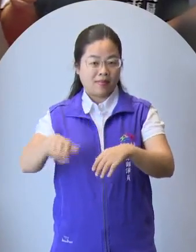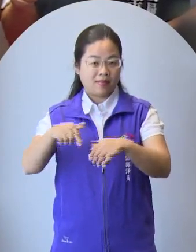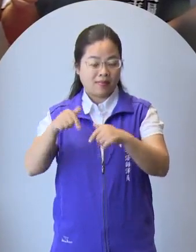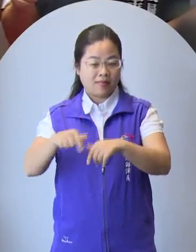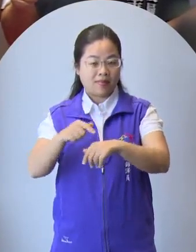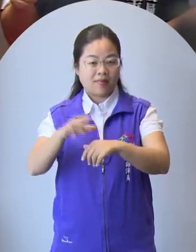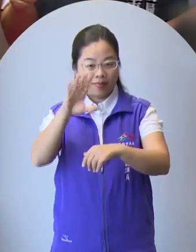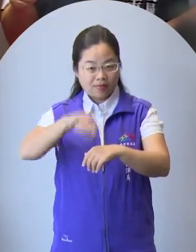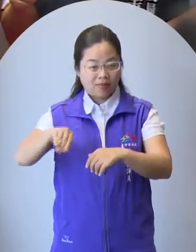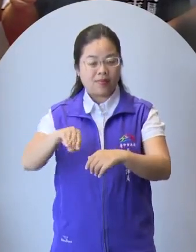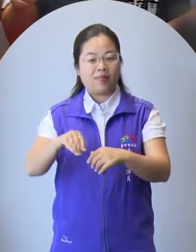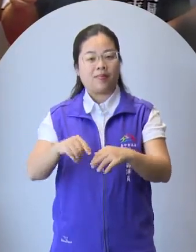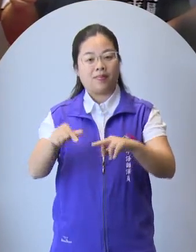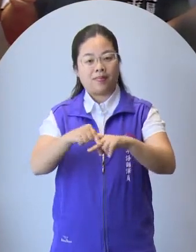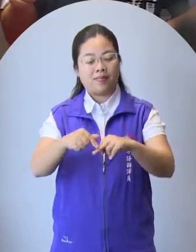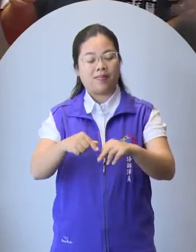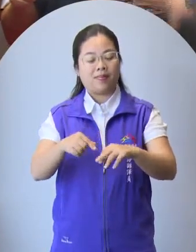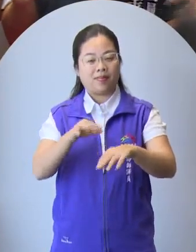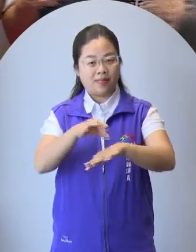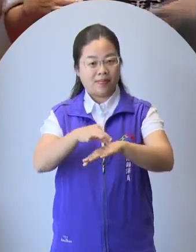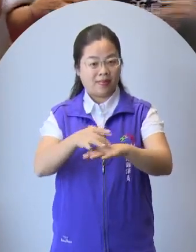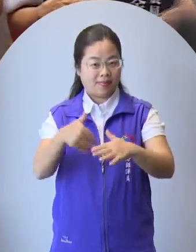1期社会住宅金质奖。